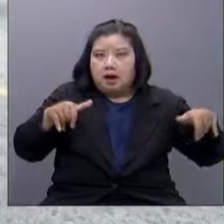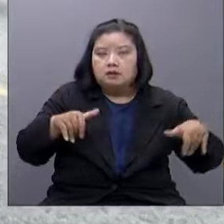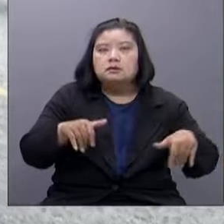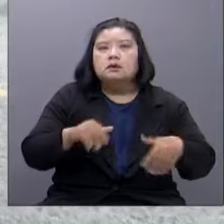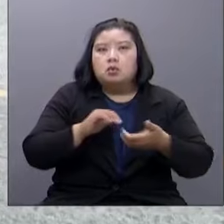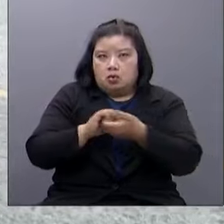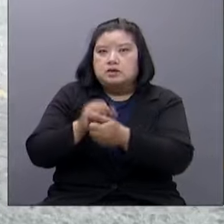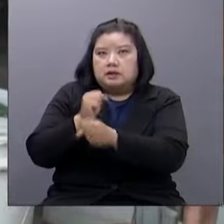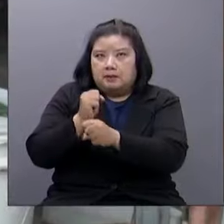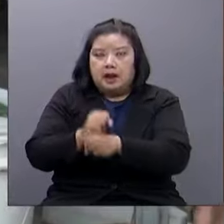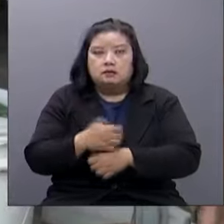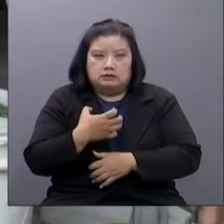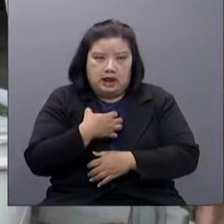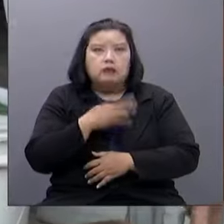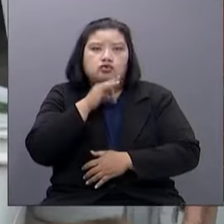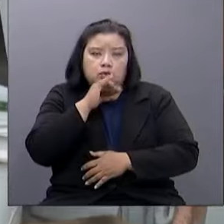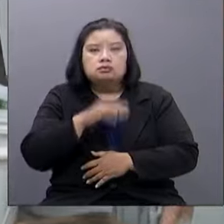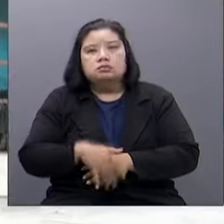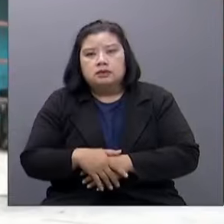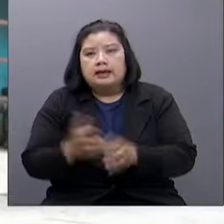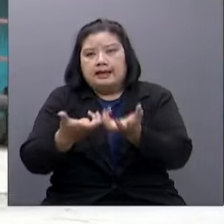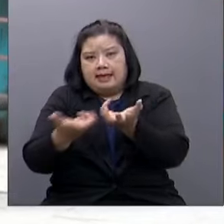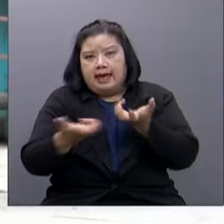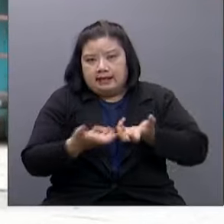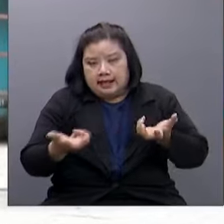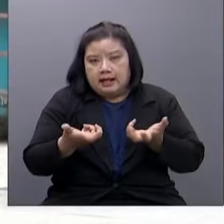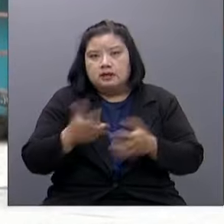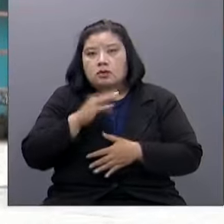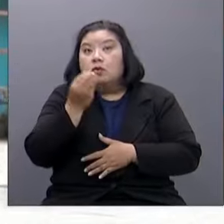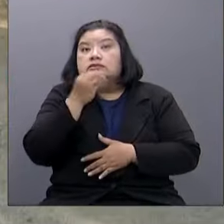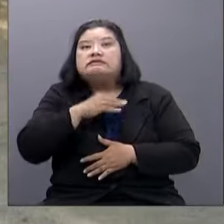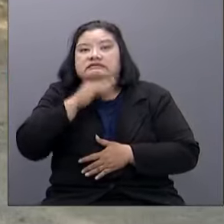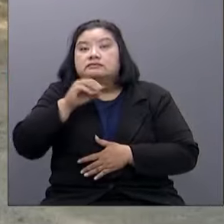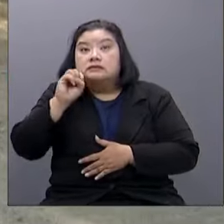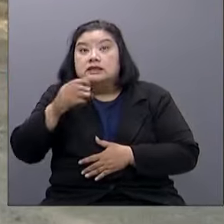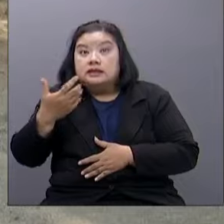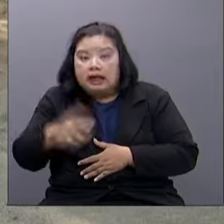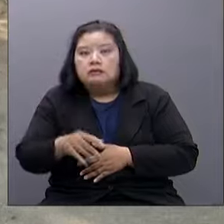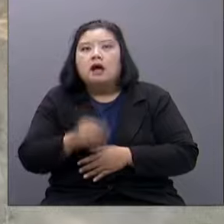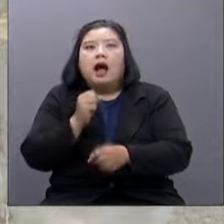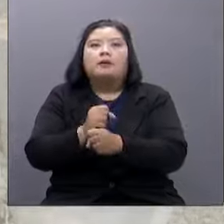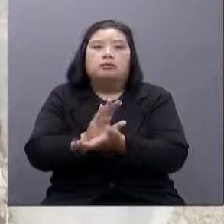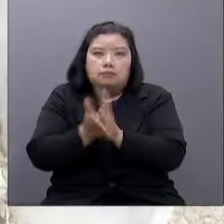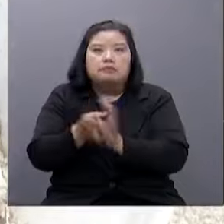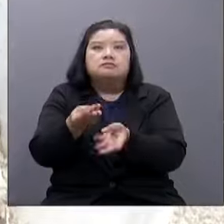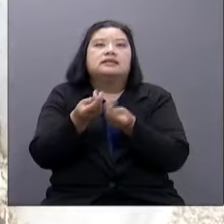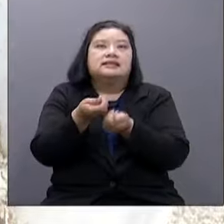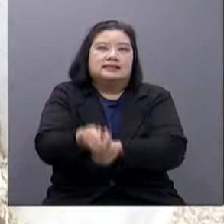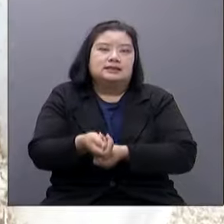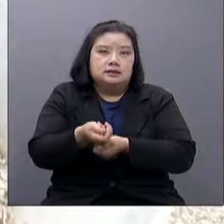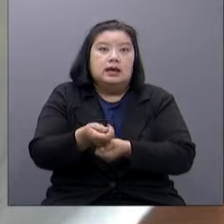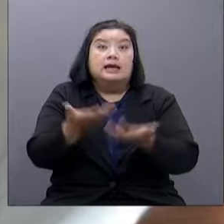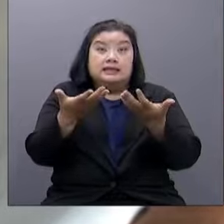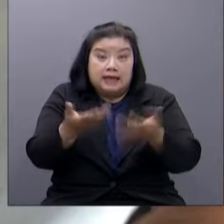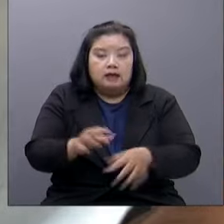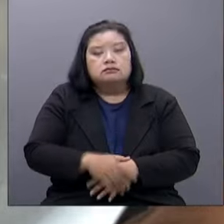ขยะไปแล้วบางส่วนเพื่อรับขยะจากเศษอาหารไปจัดการเป็นวัสดุปรับปรุงดินเมื่อรับขยะตามรายท